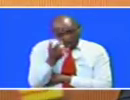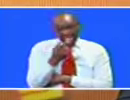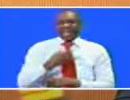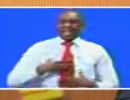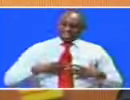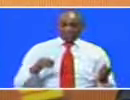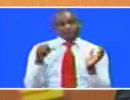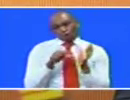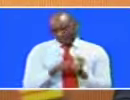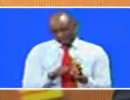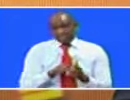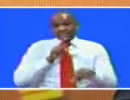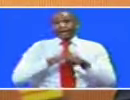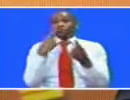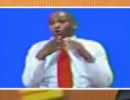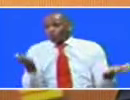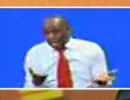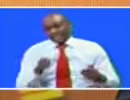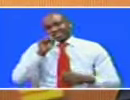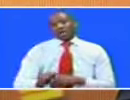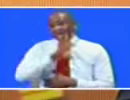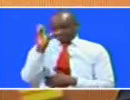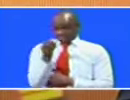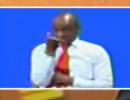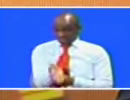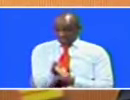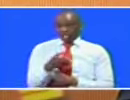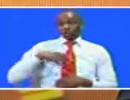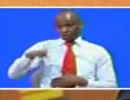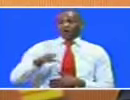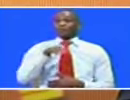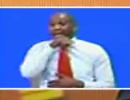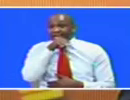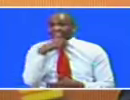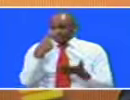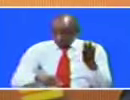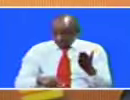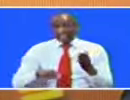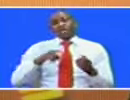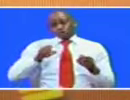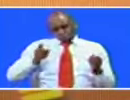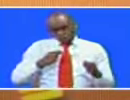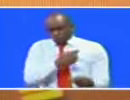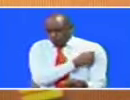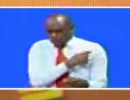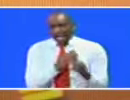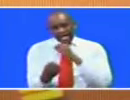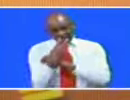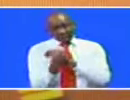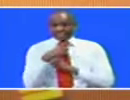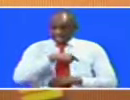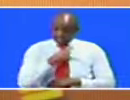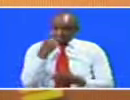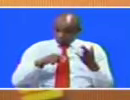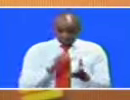kiafya. Akizungumza kutoka Afrika ya Kusini, Rosemary Odinga amesema kuwa ameshauriwa na madaktari kufanya hivyo.